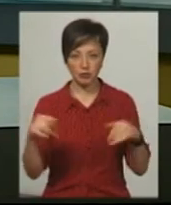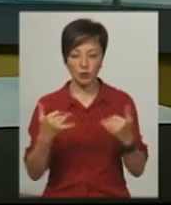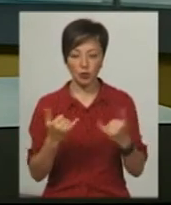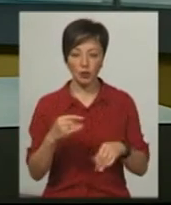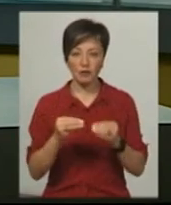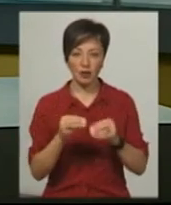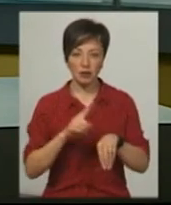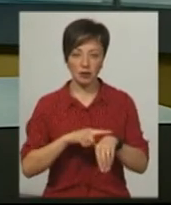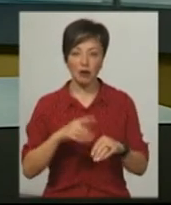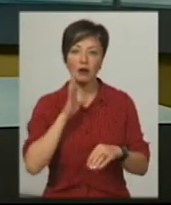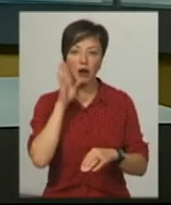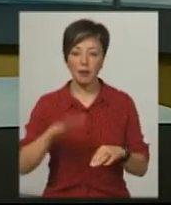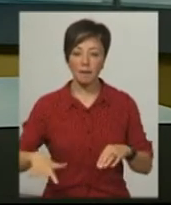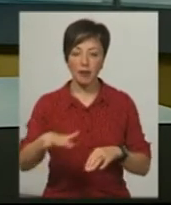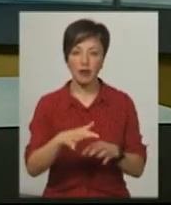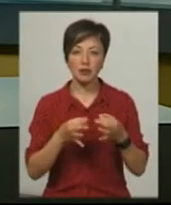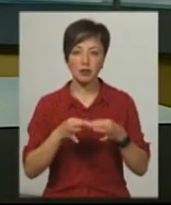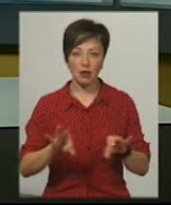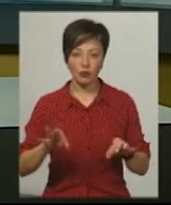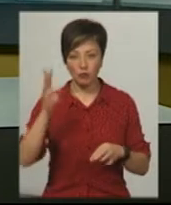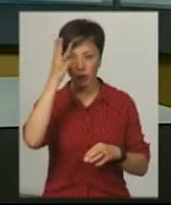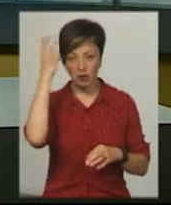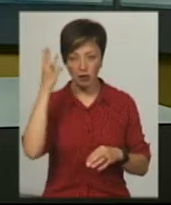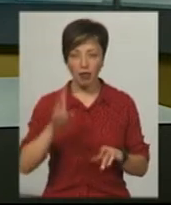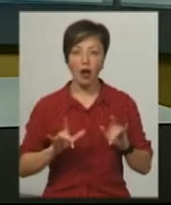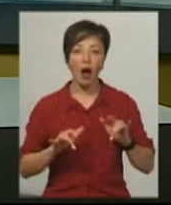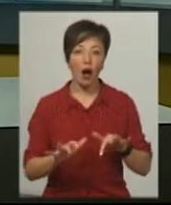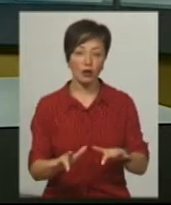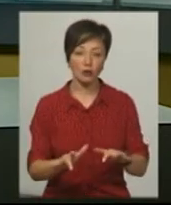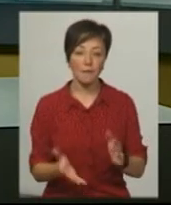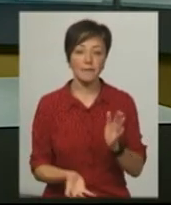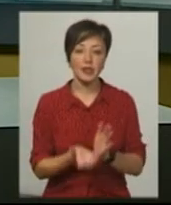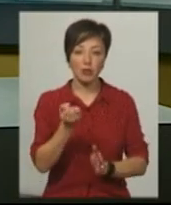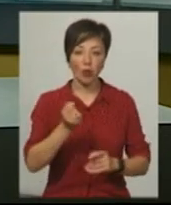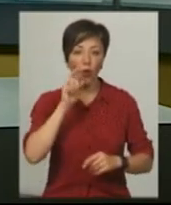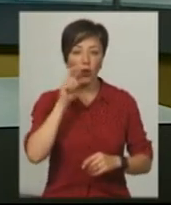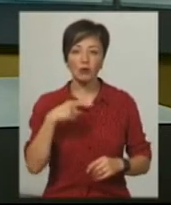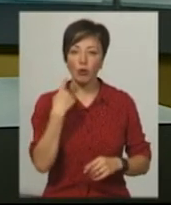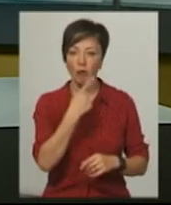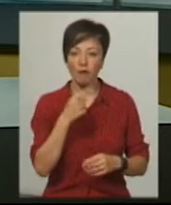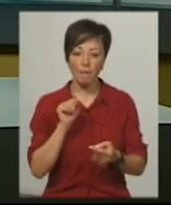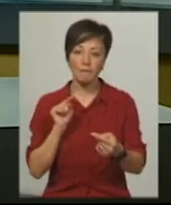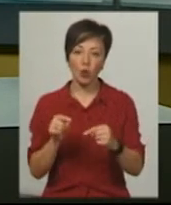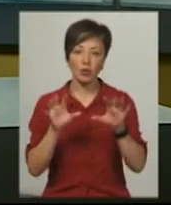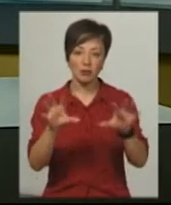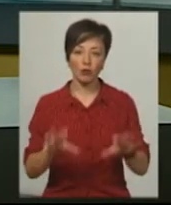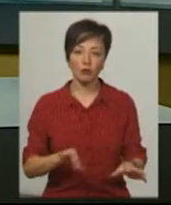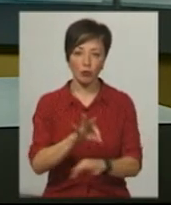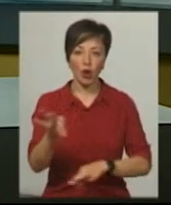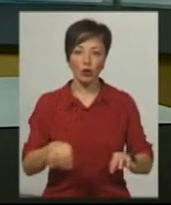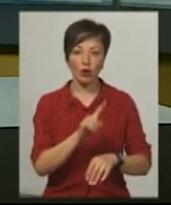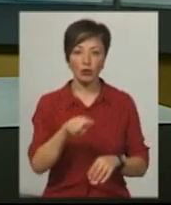10-й годині ранку на Майдані Незалежності в обласному центрі на акцію в підтримку української мови та проти законопроєкту